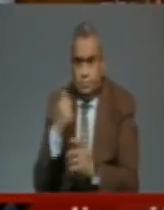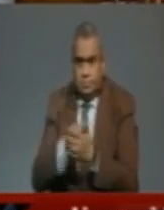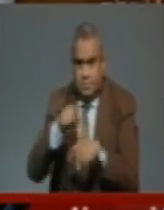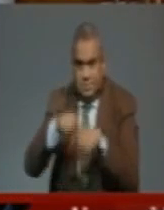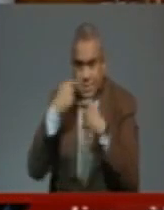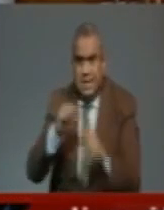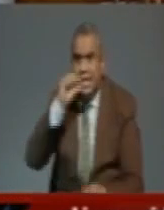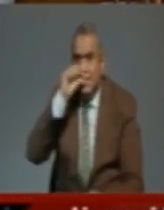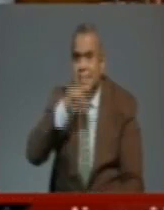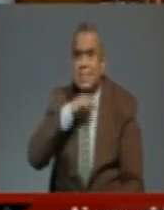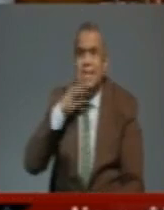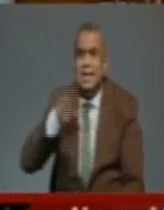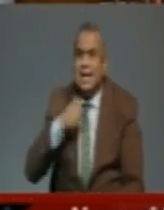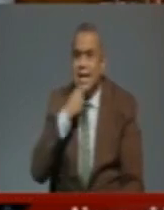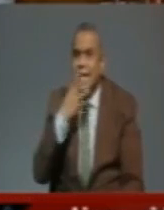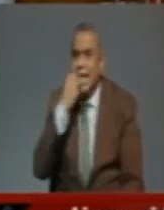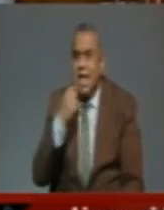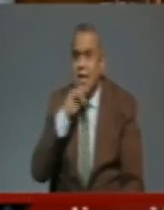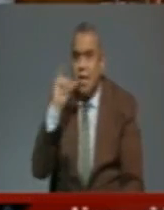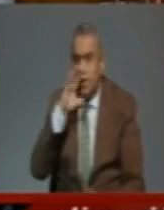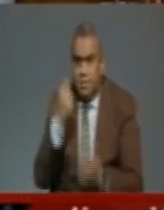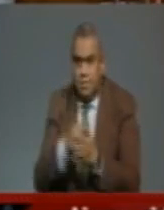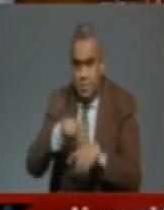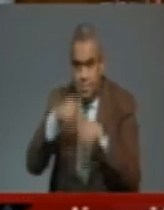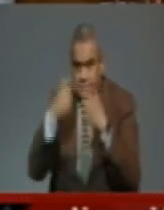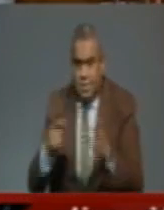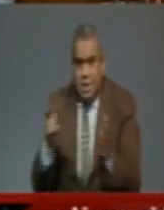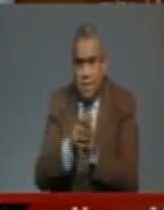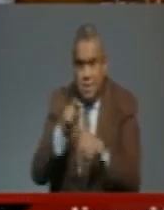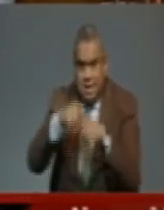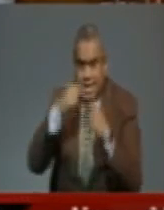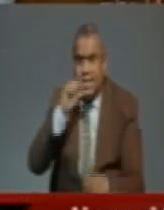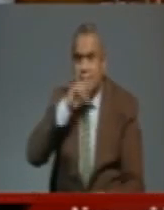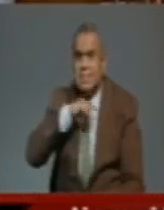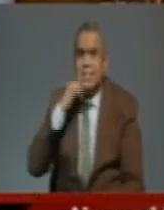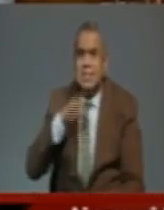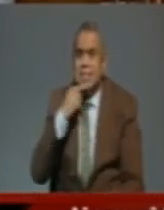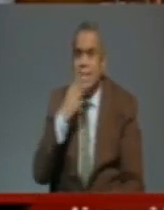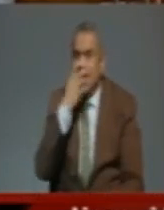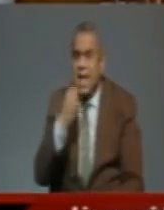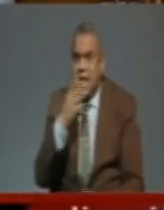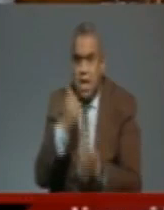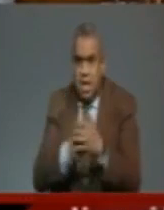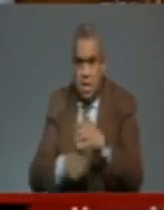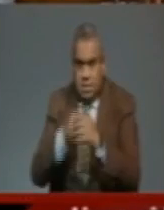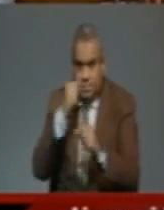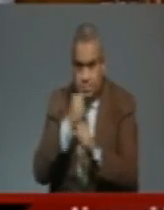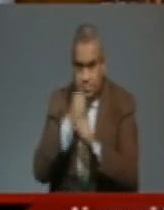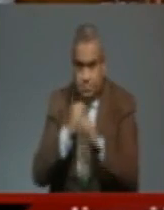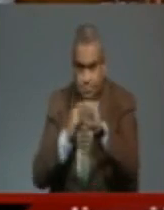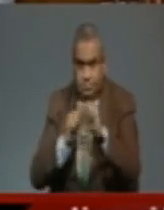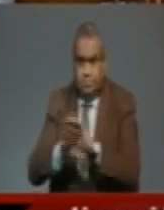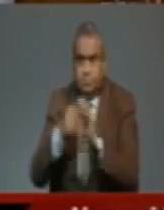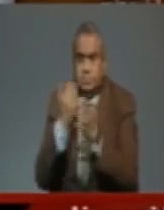فيه محطتين مهمين جدا، محطه صب جاف نظيف في مينا الدخيله. الصب الجاف نظيف يا فندم ده عشان نواجه حجم الطلب الكبير